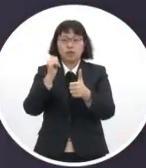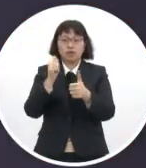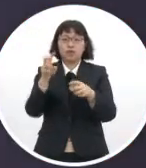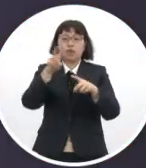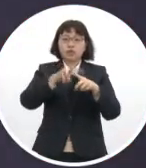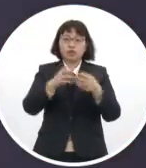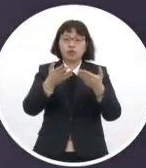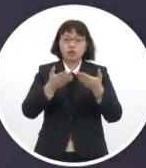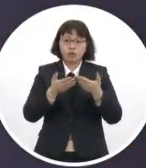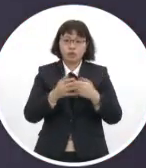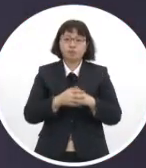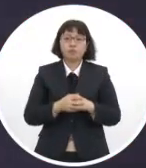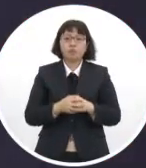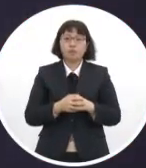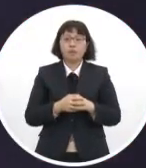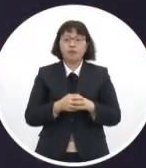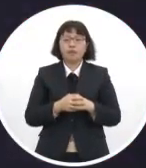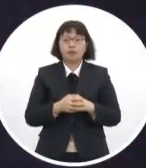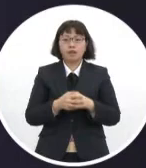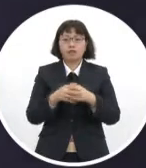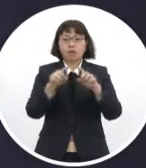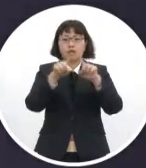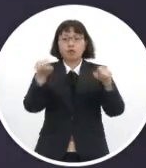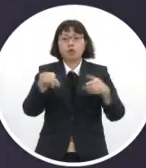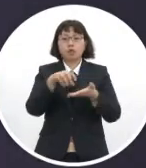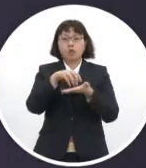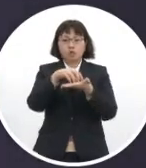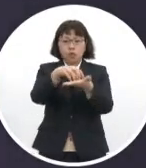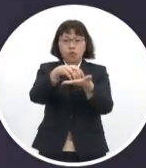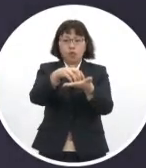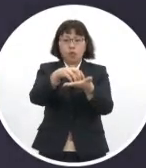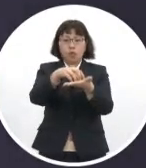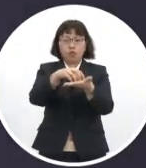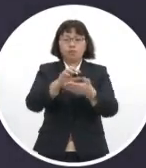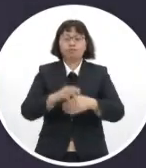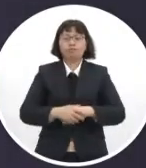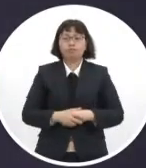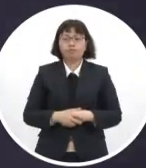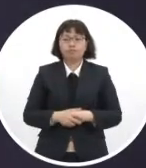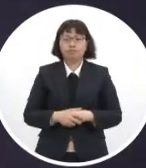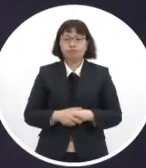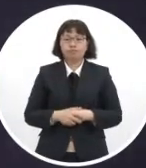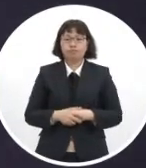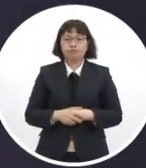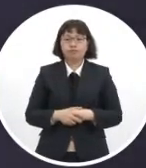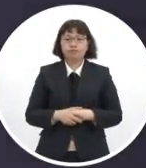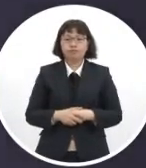推進に貢献された方々へ表彰状などが贈呈されました。